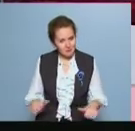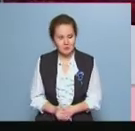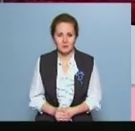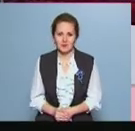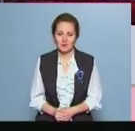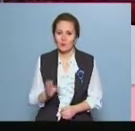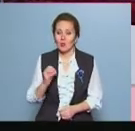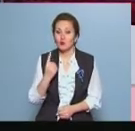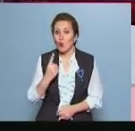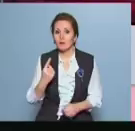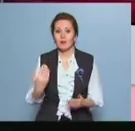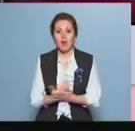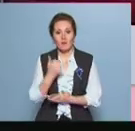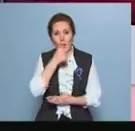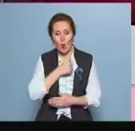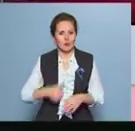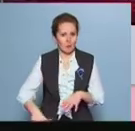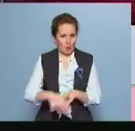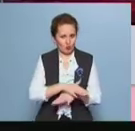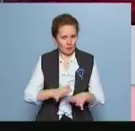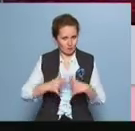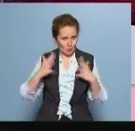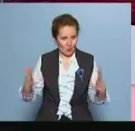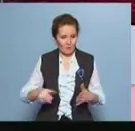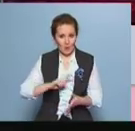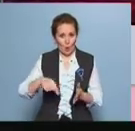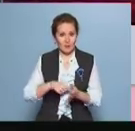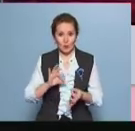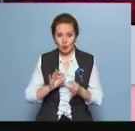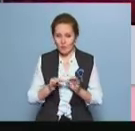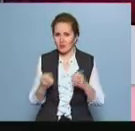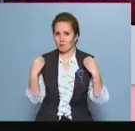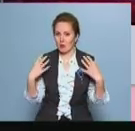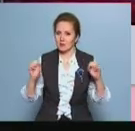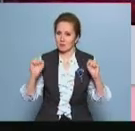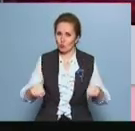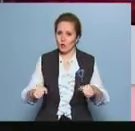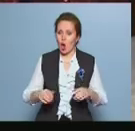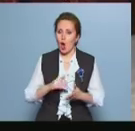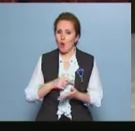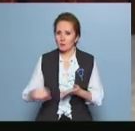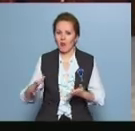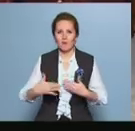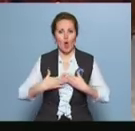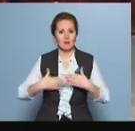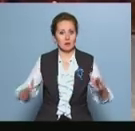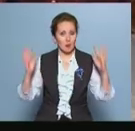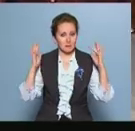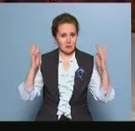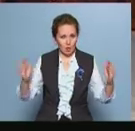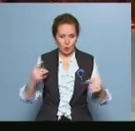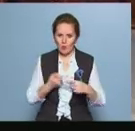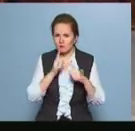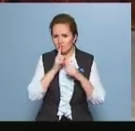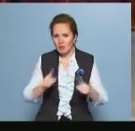Еще одной новогодней площадкой больше. В столице праздник можно отметить в открытом саду. Это нестандартное городское пространство,